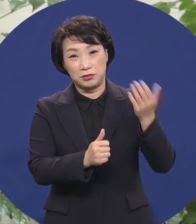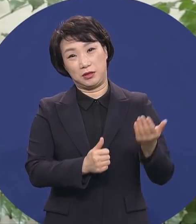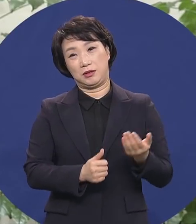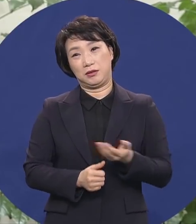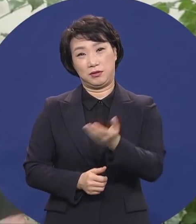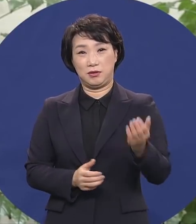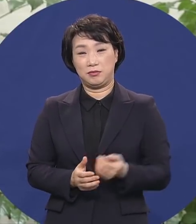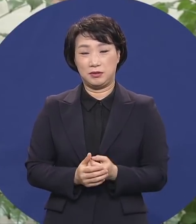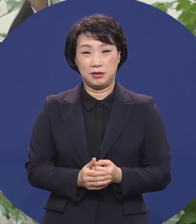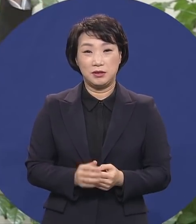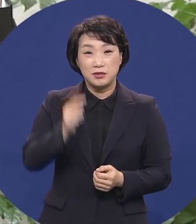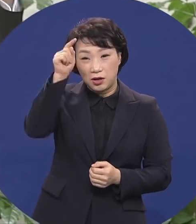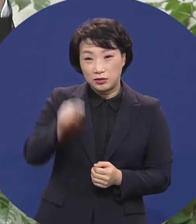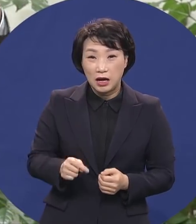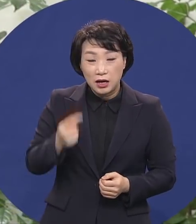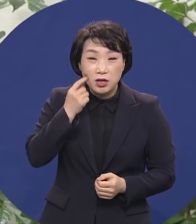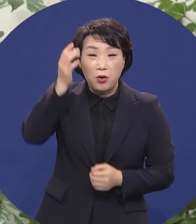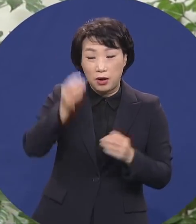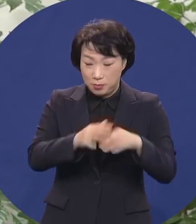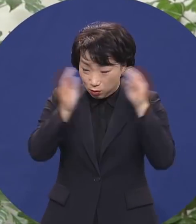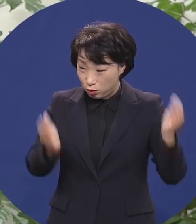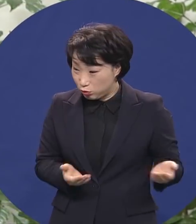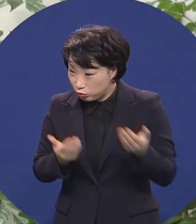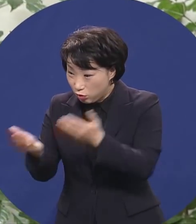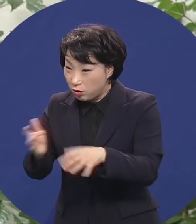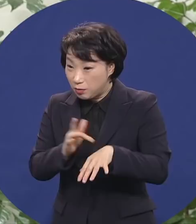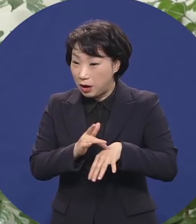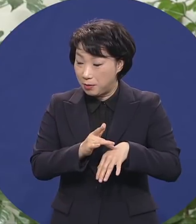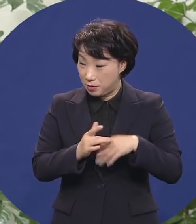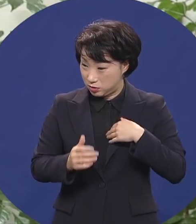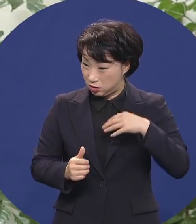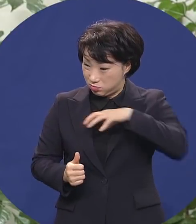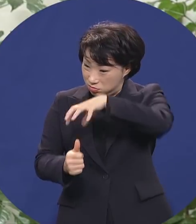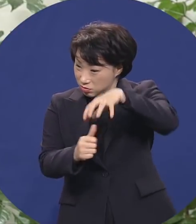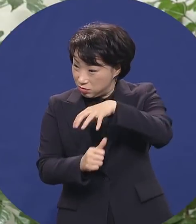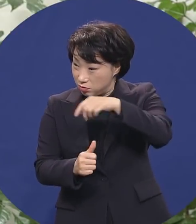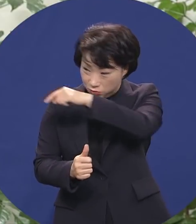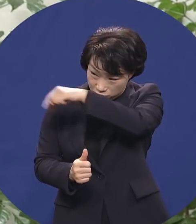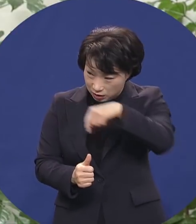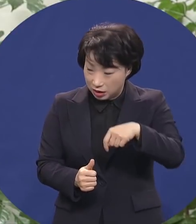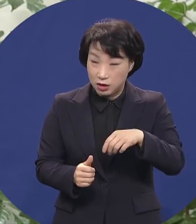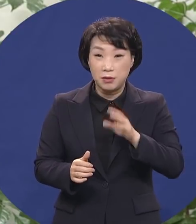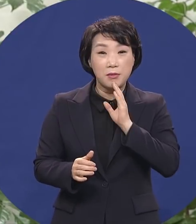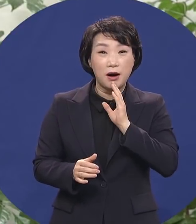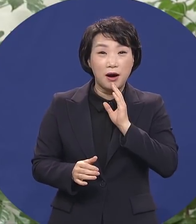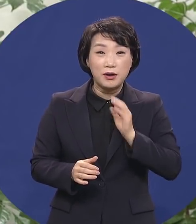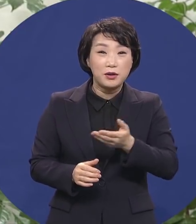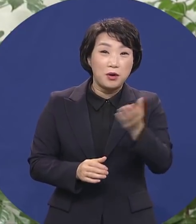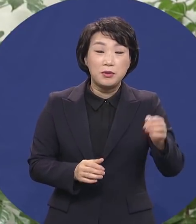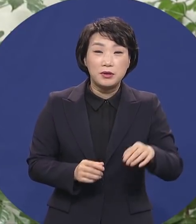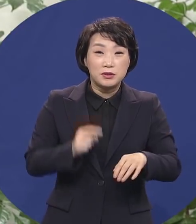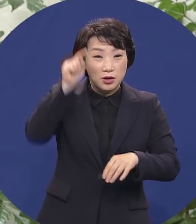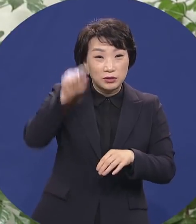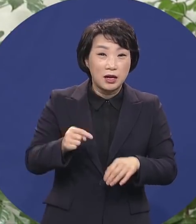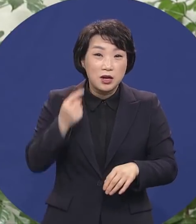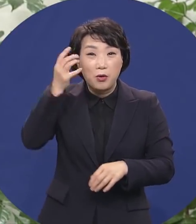말이요. 천하 영광을 줄 테니 내 수하에 들어와라. 그럼 천하 영광을 가진 자가 마귀 수하에 들어가면 천하 영광도